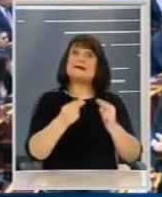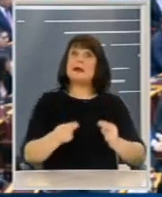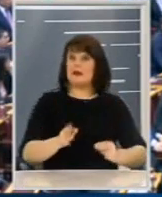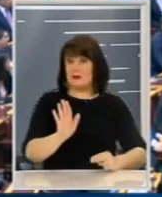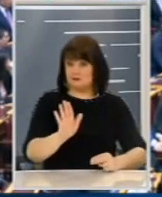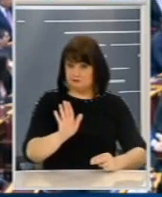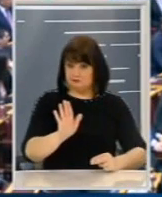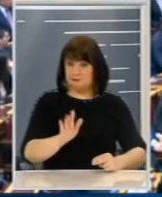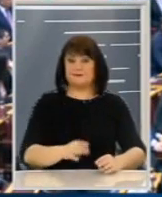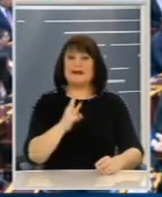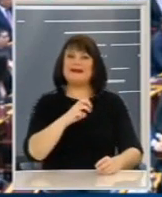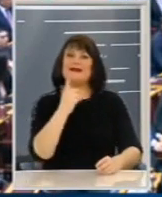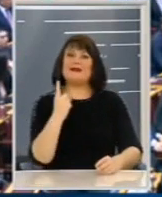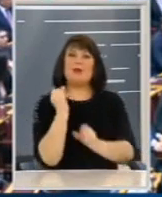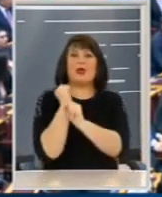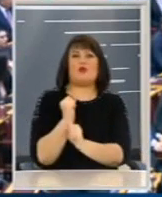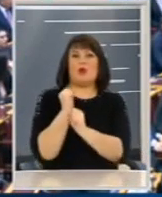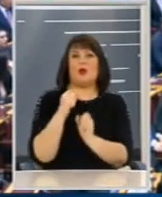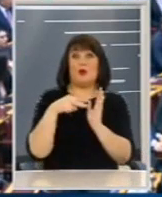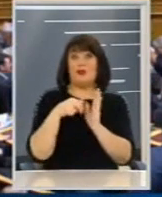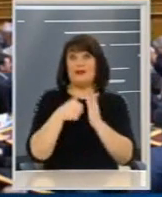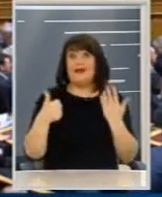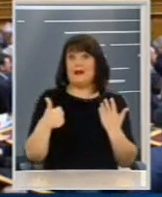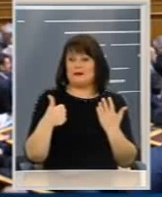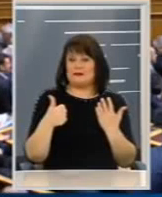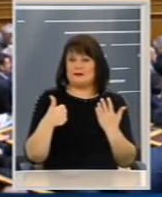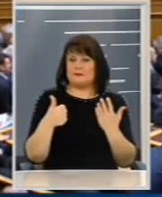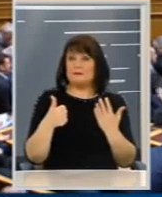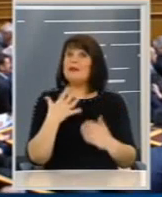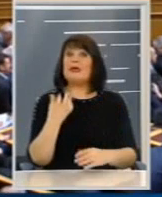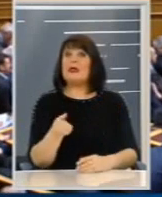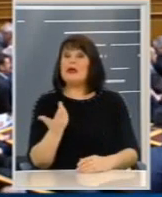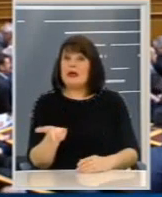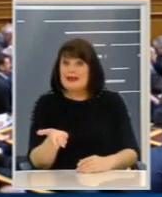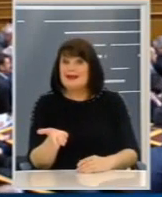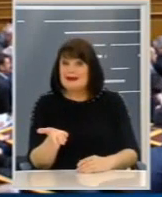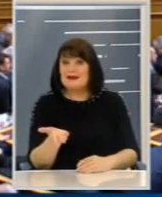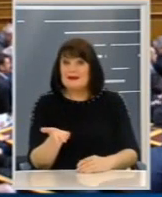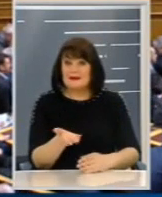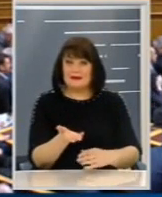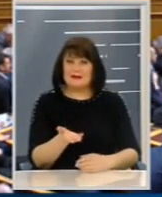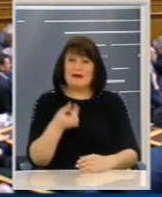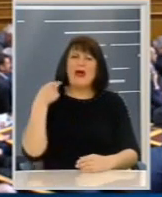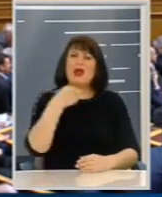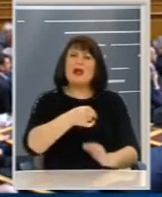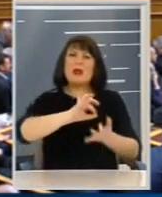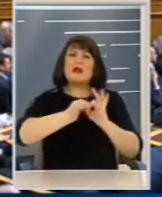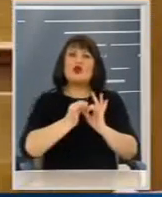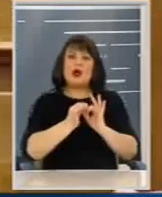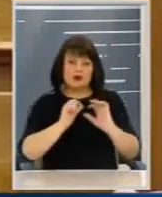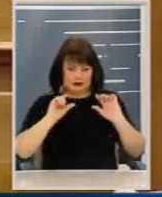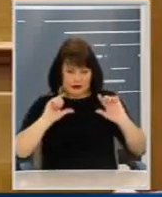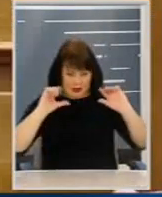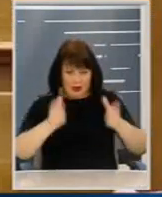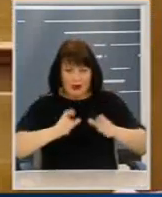Στις 31 Γενάρη του 2016 υπήρξε εξάρθρωση εγκληματικής οργάνωσης